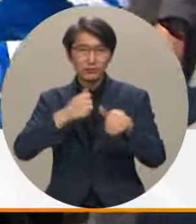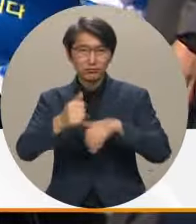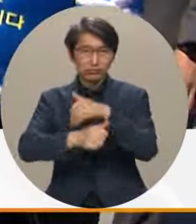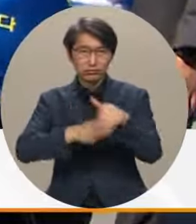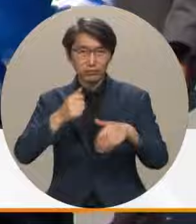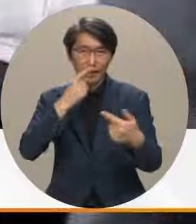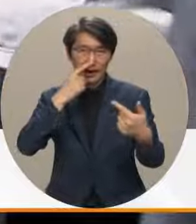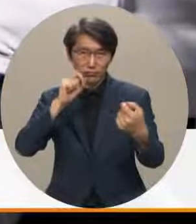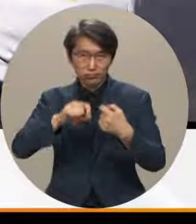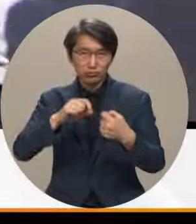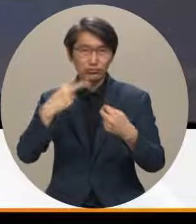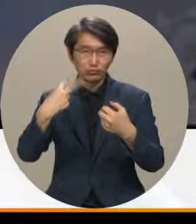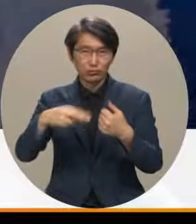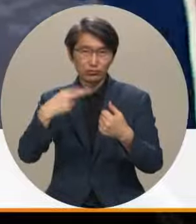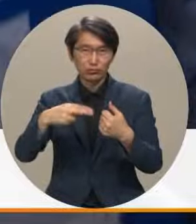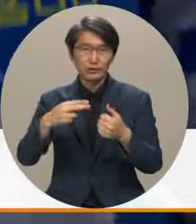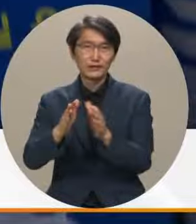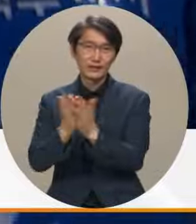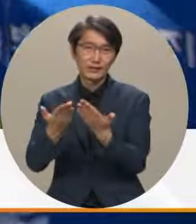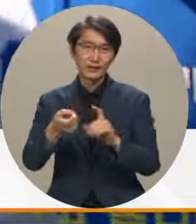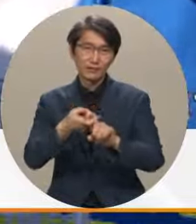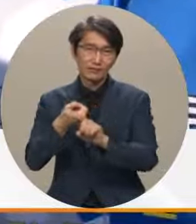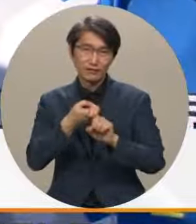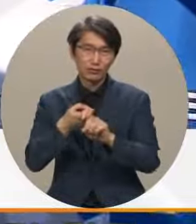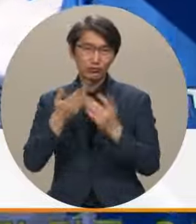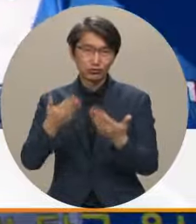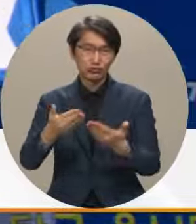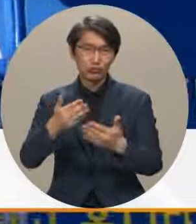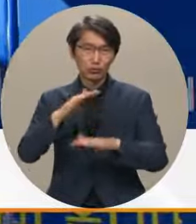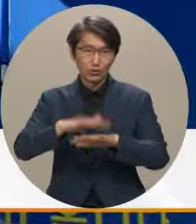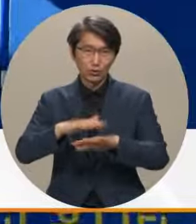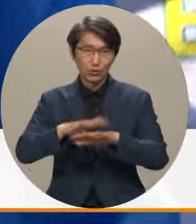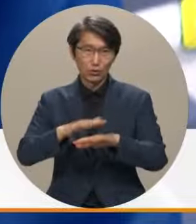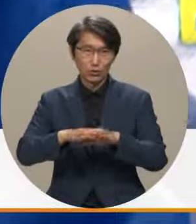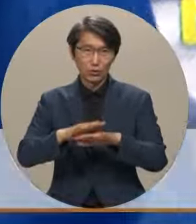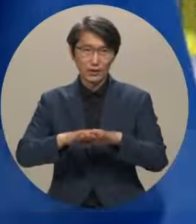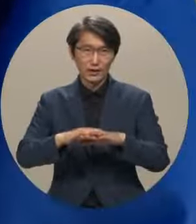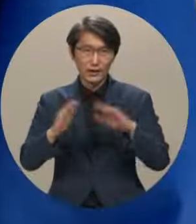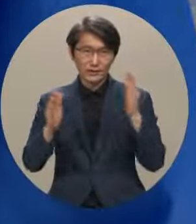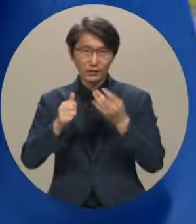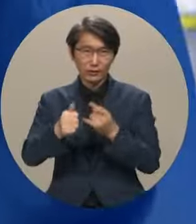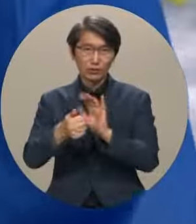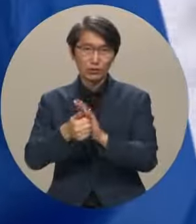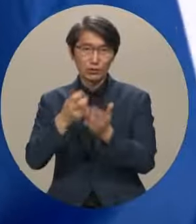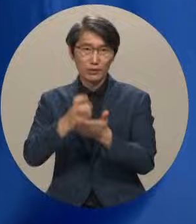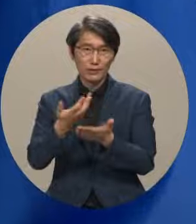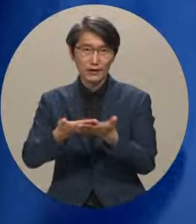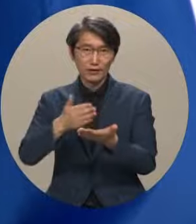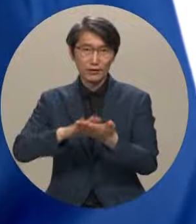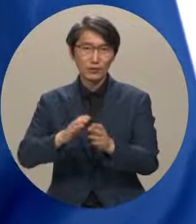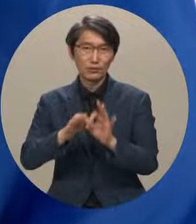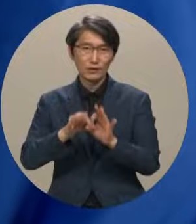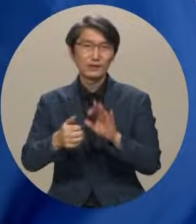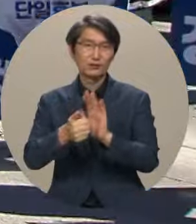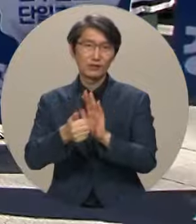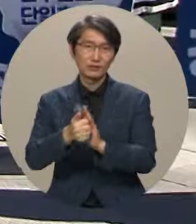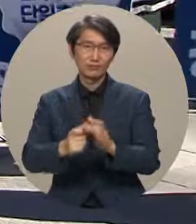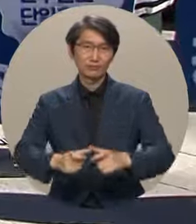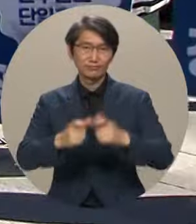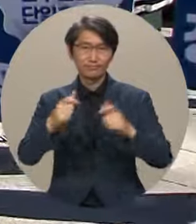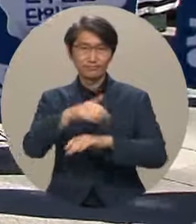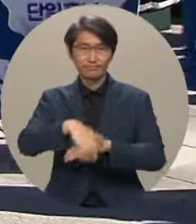설립해 교육과정과도 연계합니다. 농촌유학은 더욱 확대하고 법 개정을 통해 지원을 늘려갈